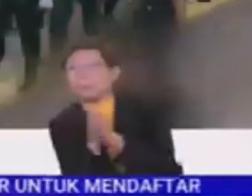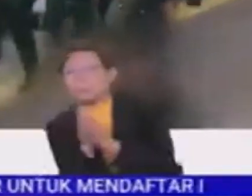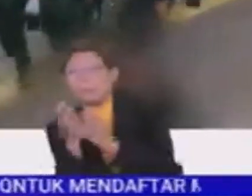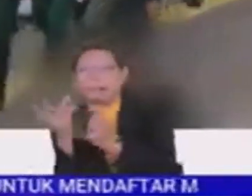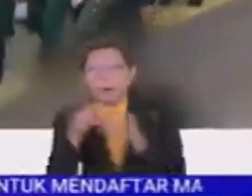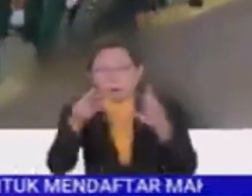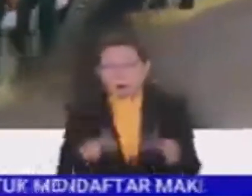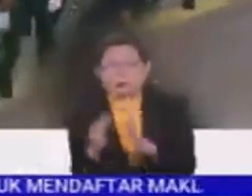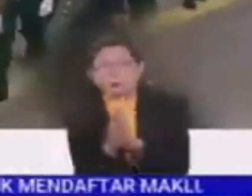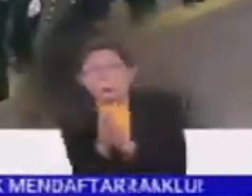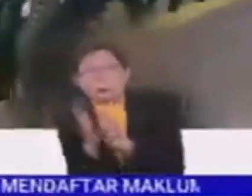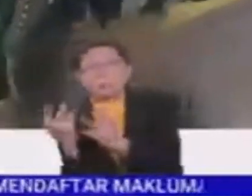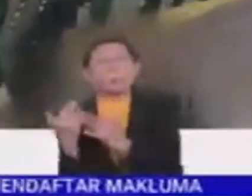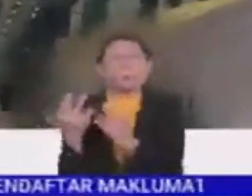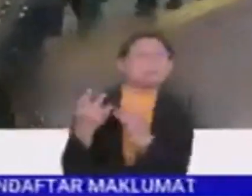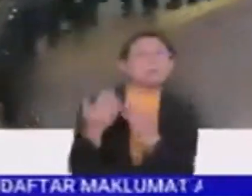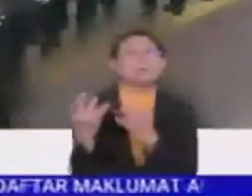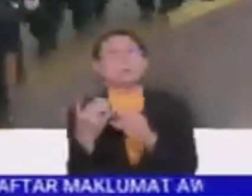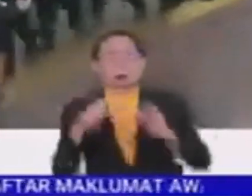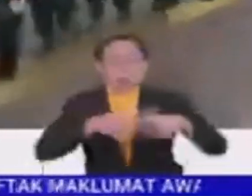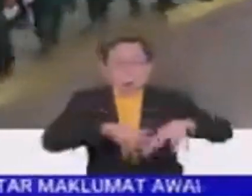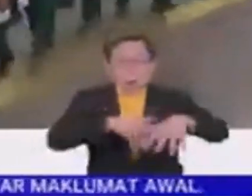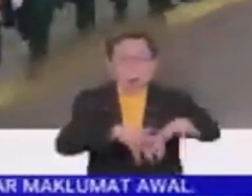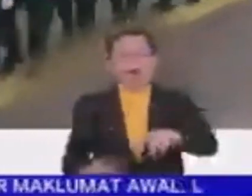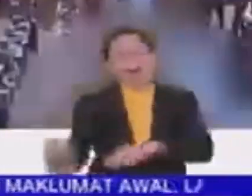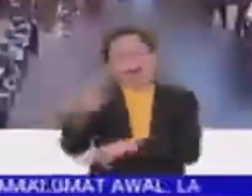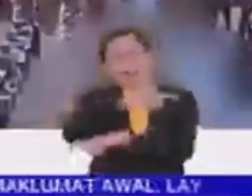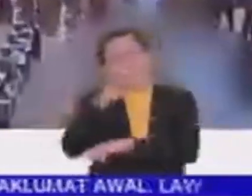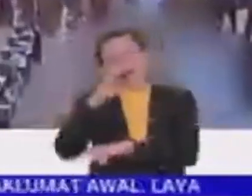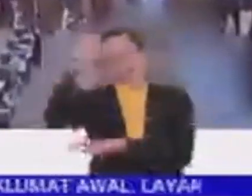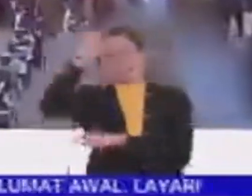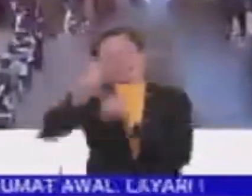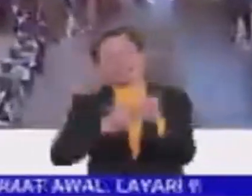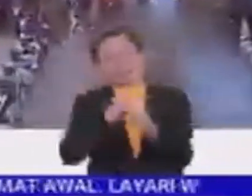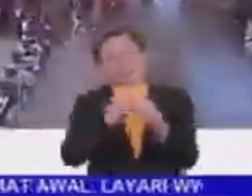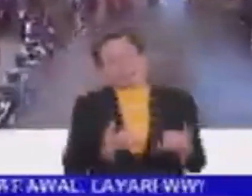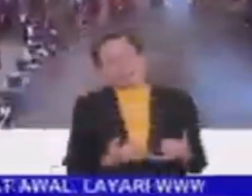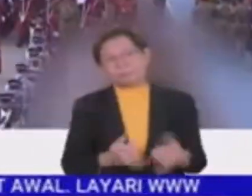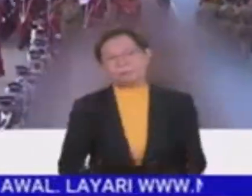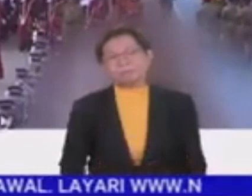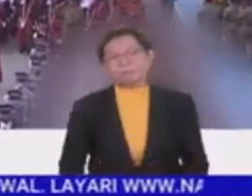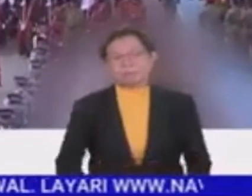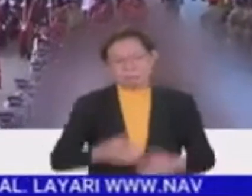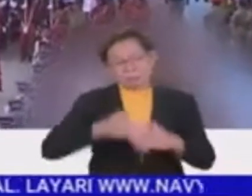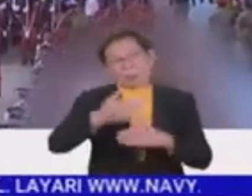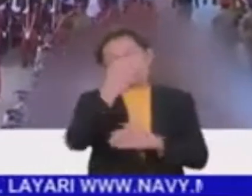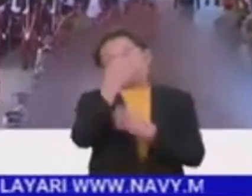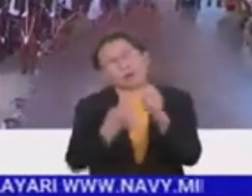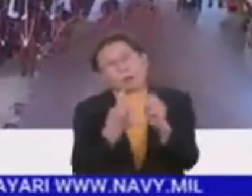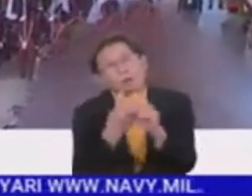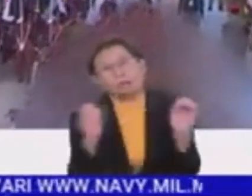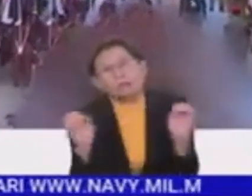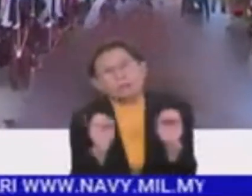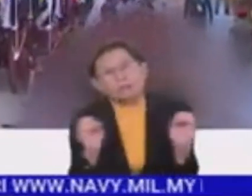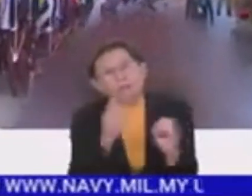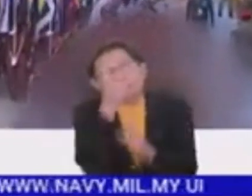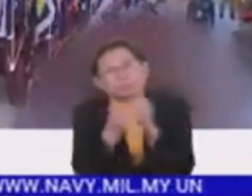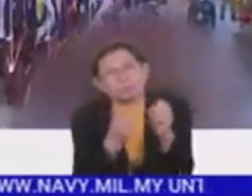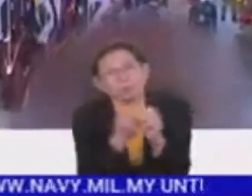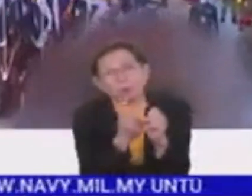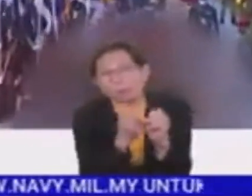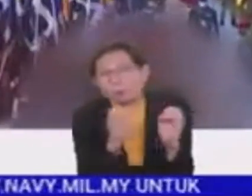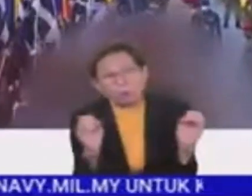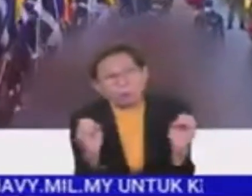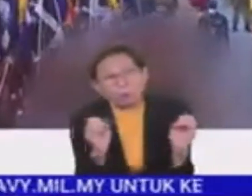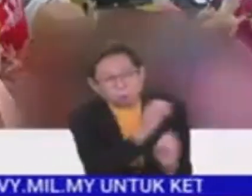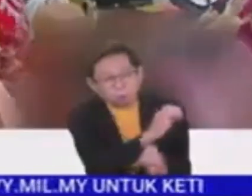menanti-nantikan program ataupun perarakan Hari Merdeka tahun ini. Mungkin selepas 2 tahun tidak diadakan, saya